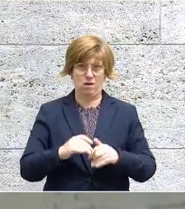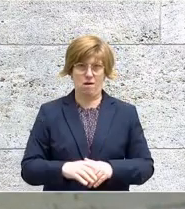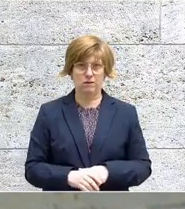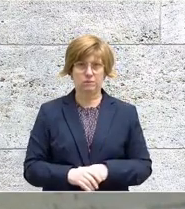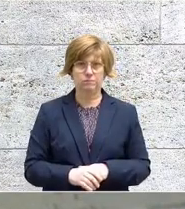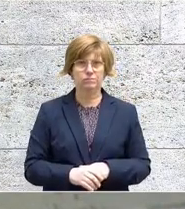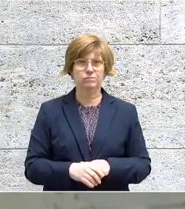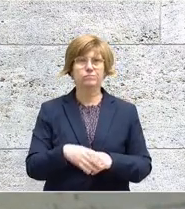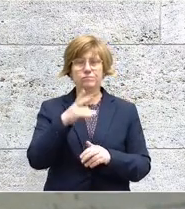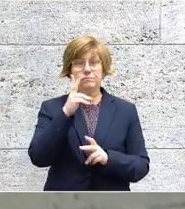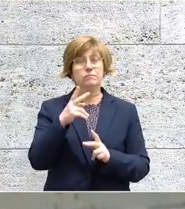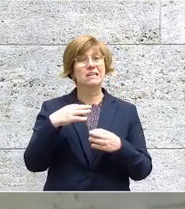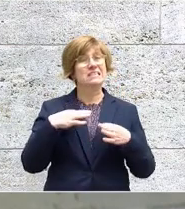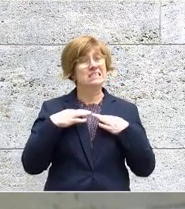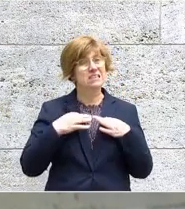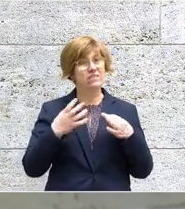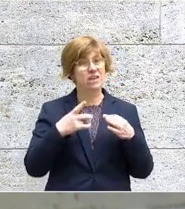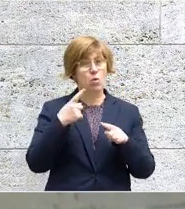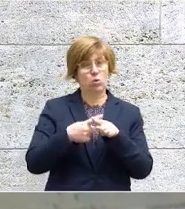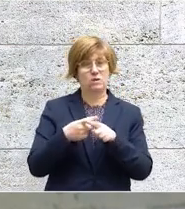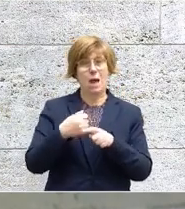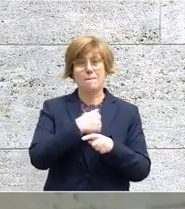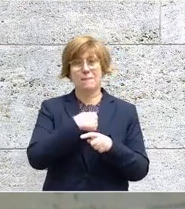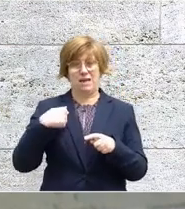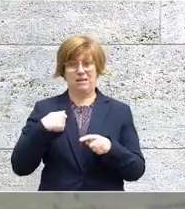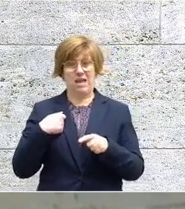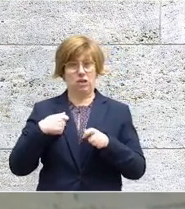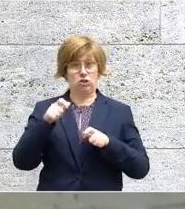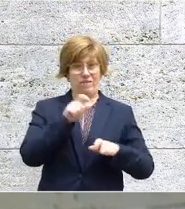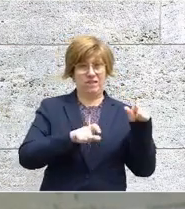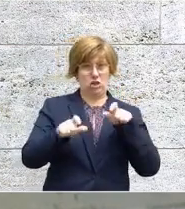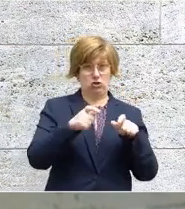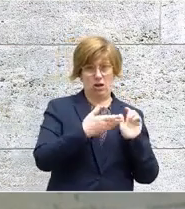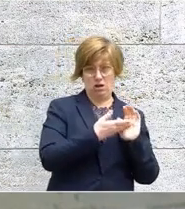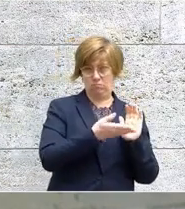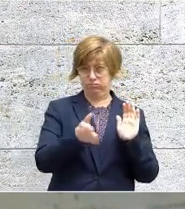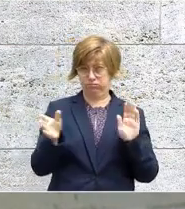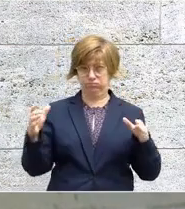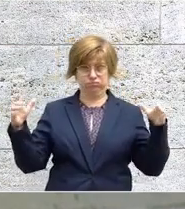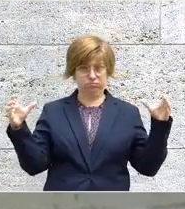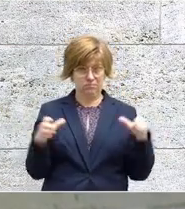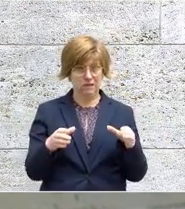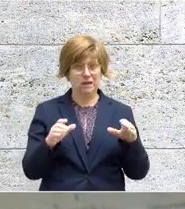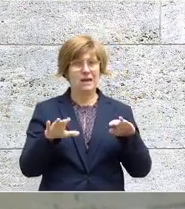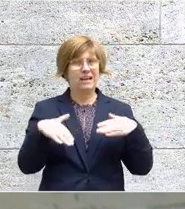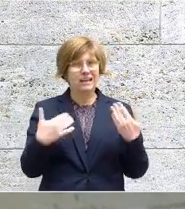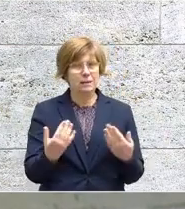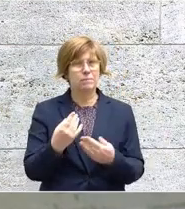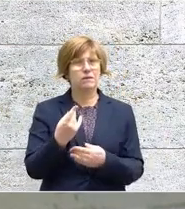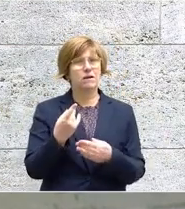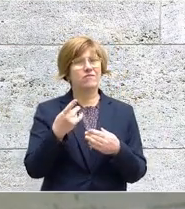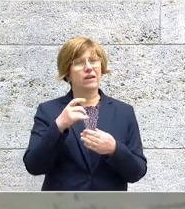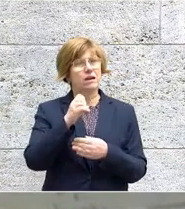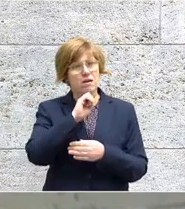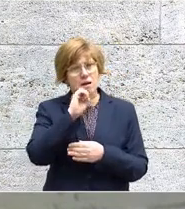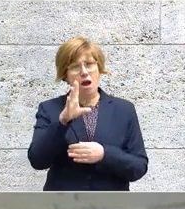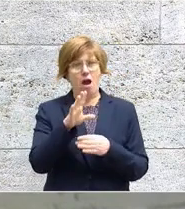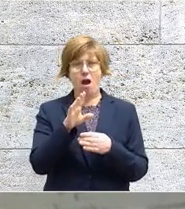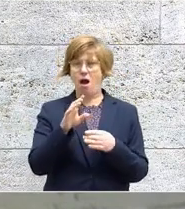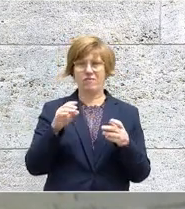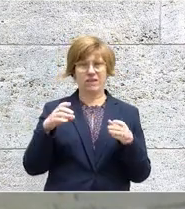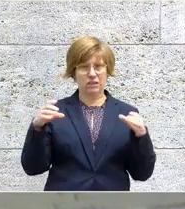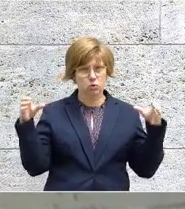Wenn es innerhalb des zivilen wie militärischen Widerstands in seiner ganzen Breite eine verbindende Klammer